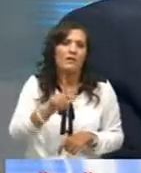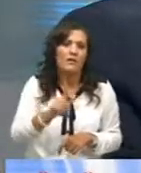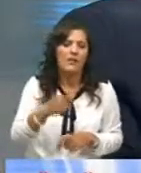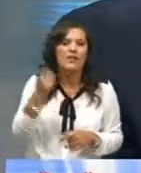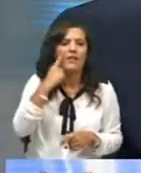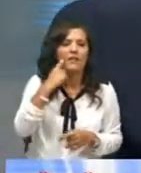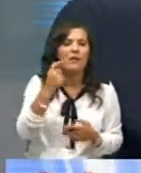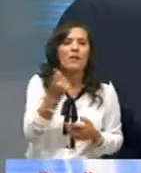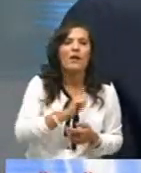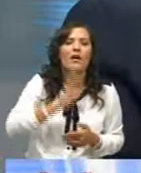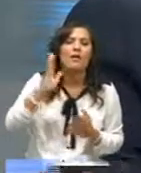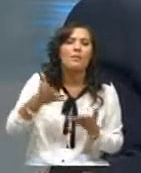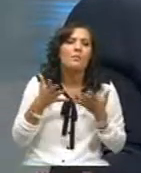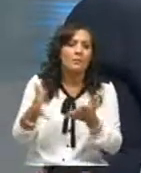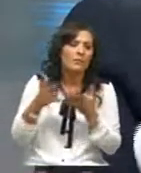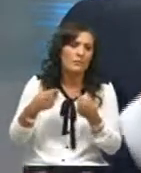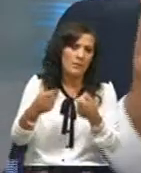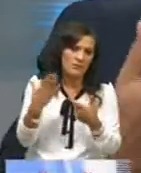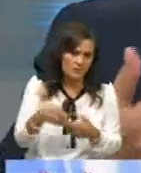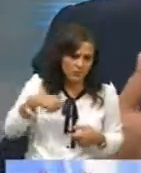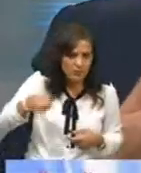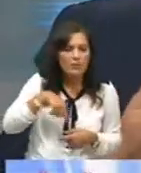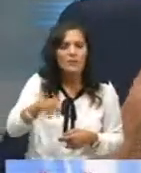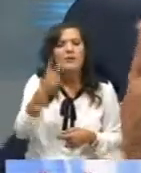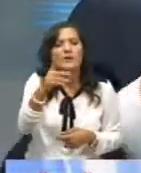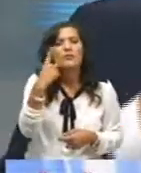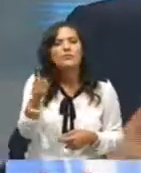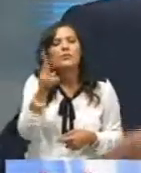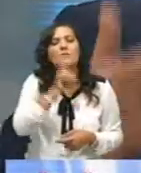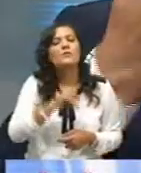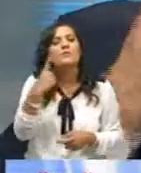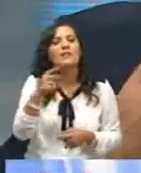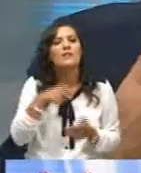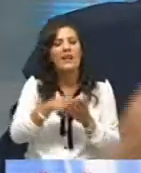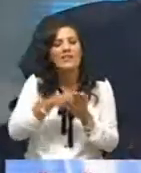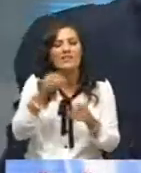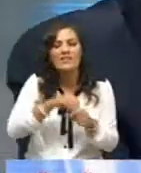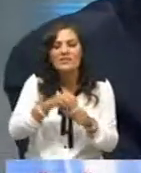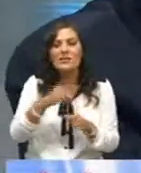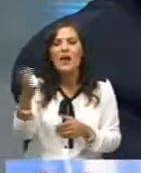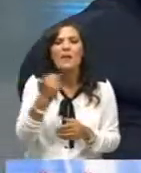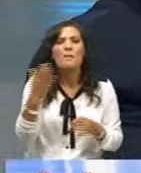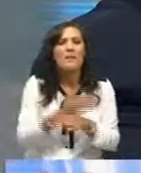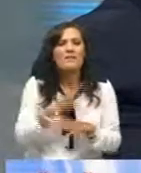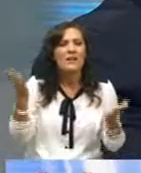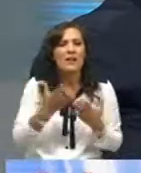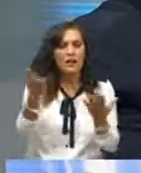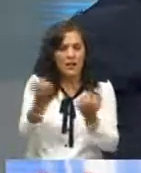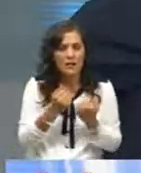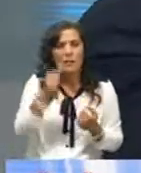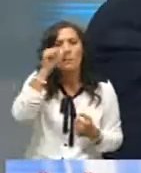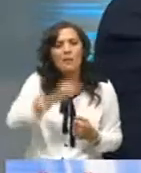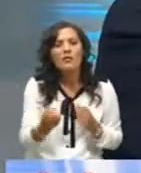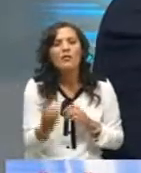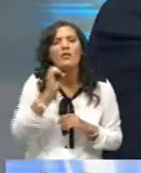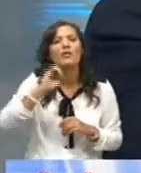devletin dövizi gidecek Halbuki buradaki iki yüz bin ton lastiğin içerisinden alabildiğiniz kadar malzemeyi o zaman petrol ithal